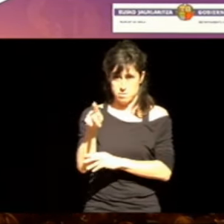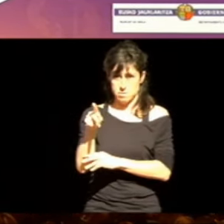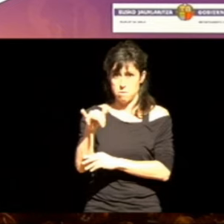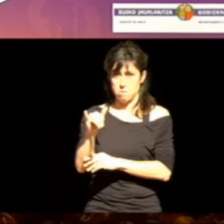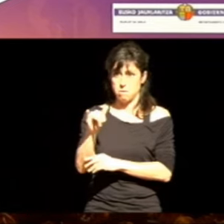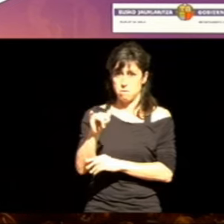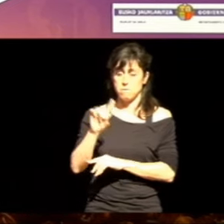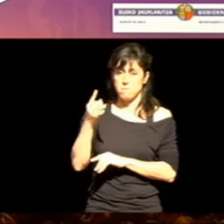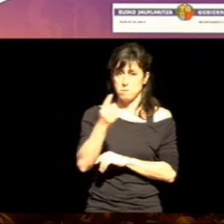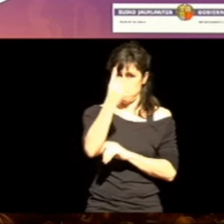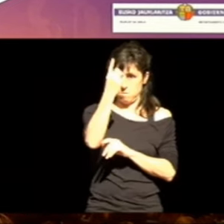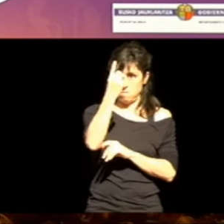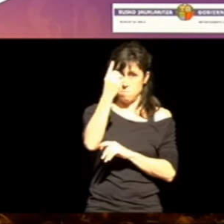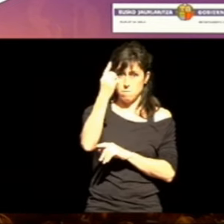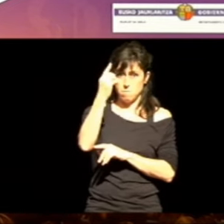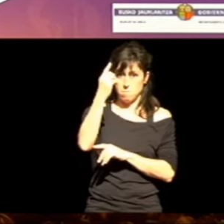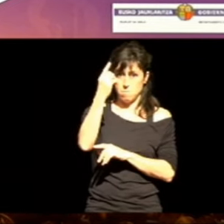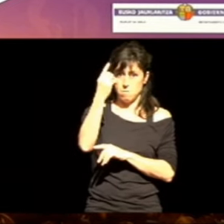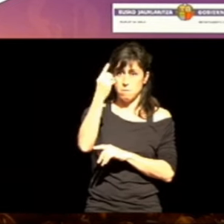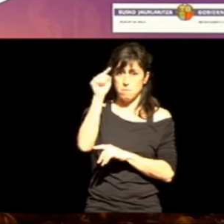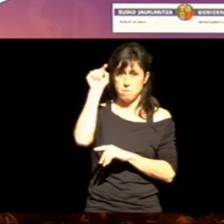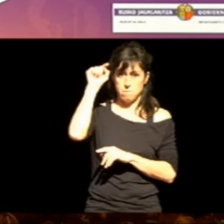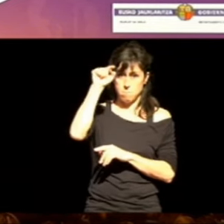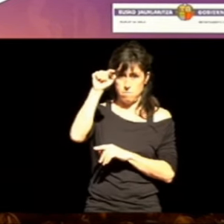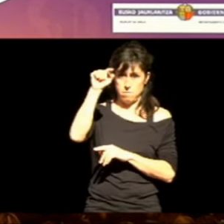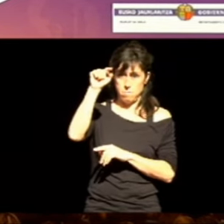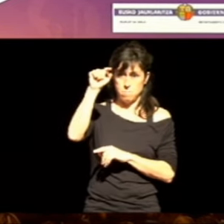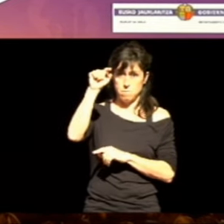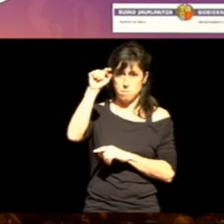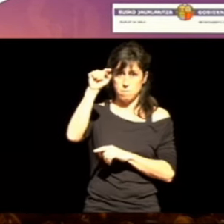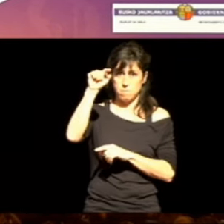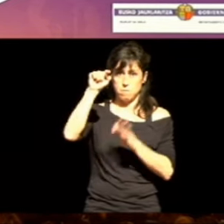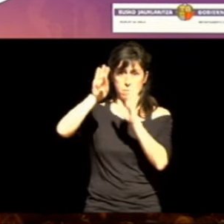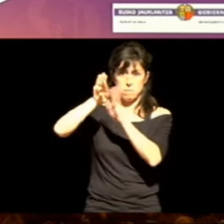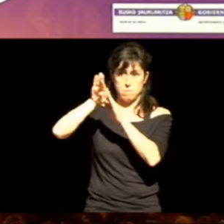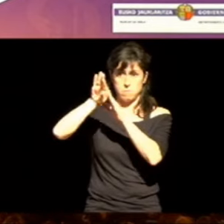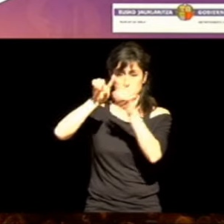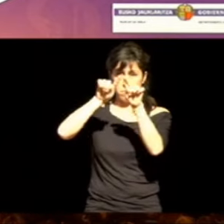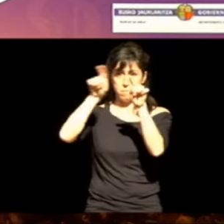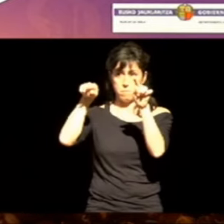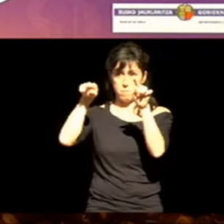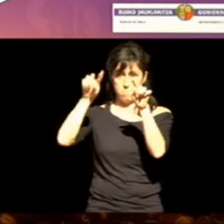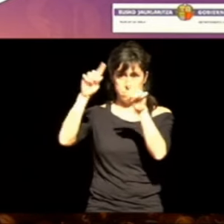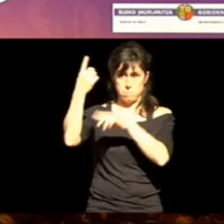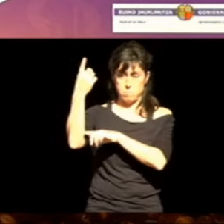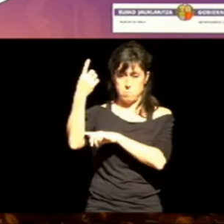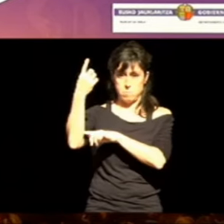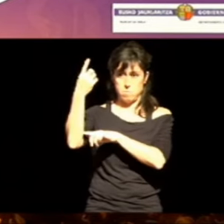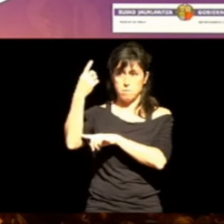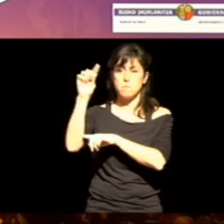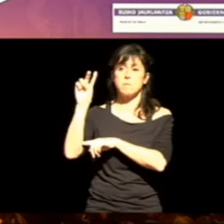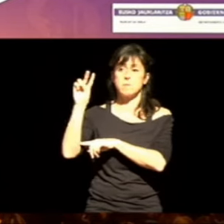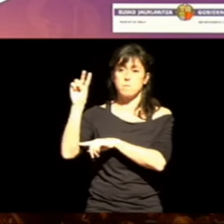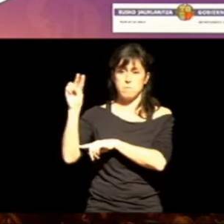goian, punturik goienen agertzen dena, bere eskuman dagoena, hori lehenengoa da, hori bigarrena